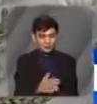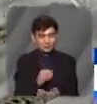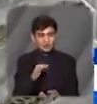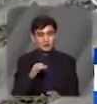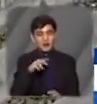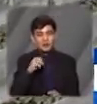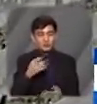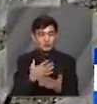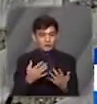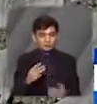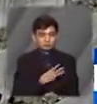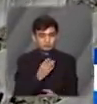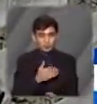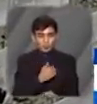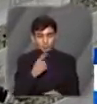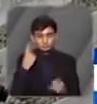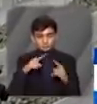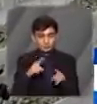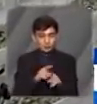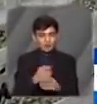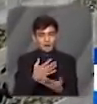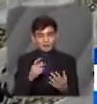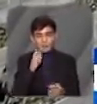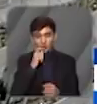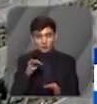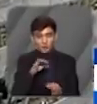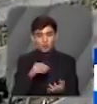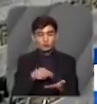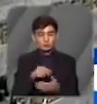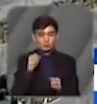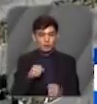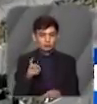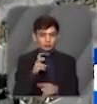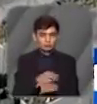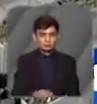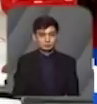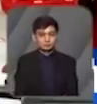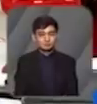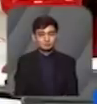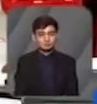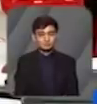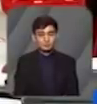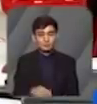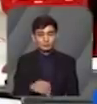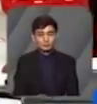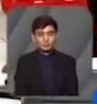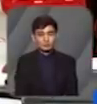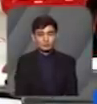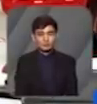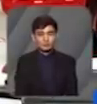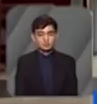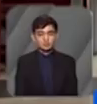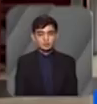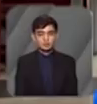үшін, пайдалы сыйлықтар алу үшін және де көтеріңкі көңіл күймен қайту үшін келіңіздер. Жанар Жолтаева, Думан